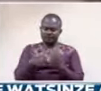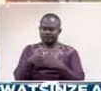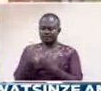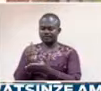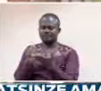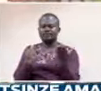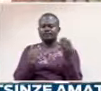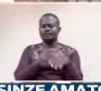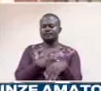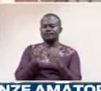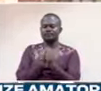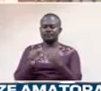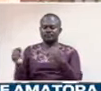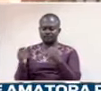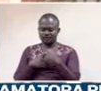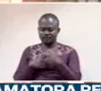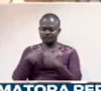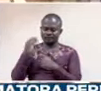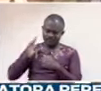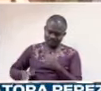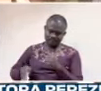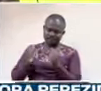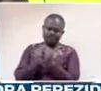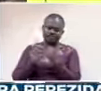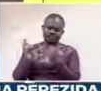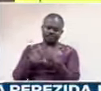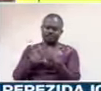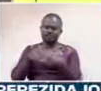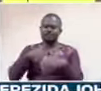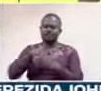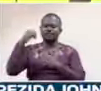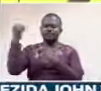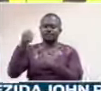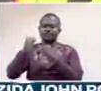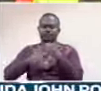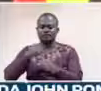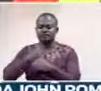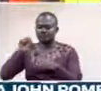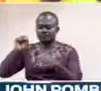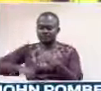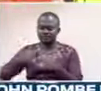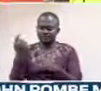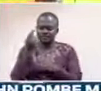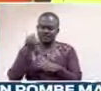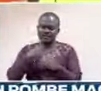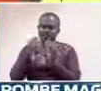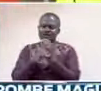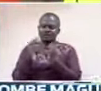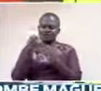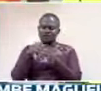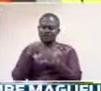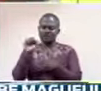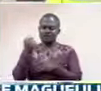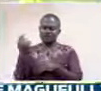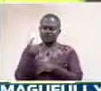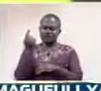ntara, kari ku mwanya wa 16 maze huyikaza ku mwanya wa 19. Mu mihigo y'umwaka Intara y'Amajyepfo gusa ifite uturere 4 muri 5 twa